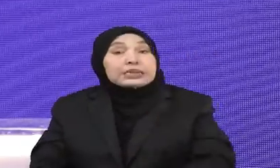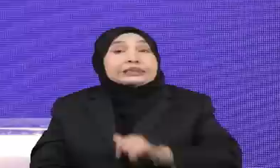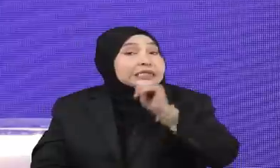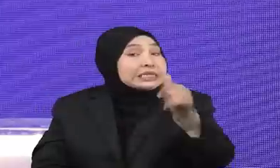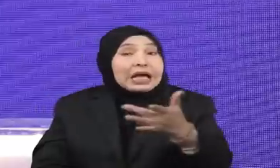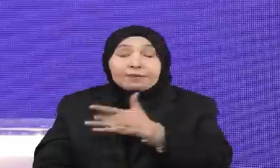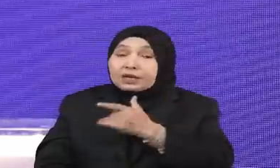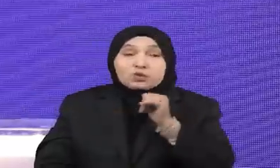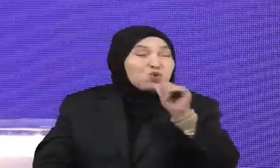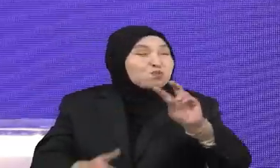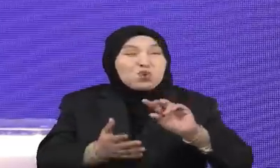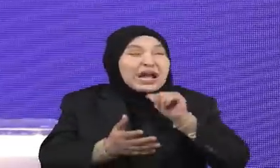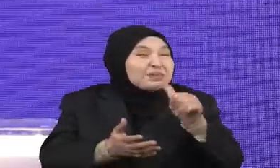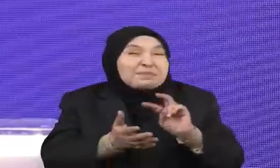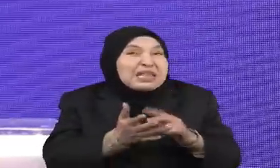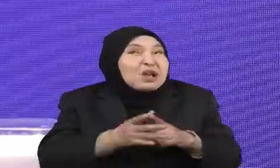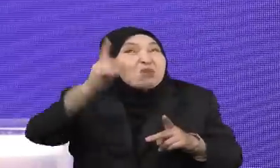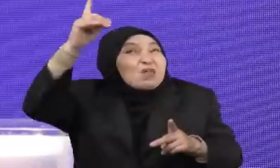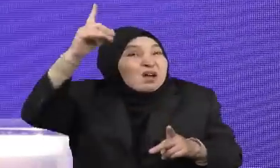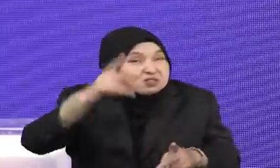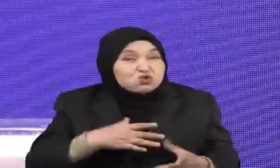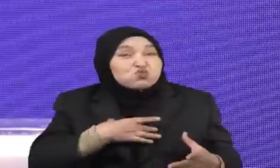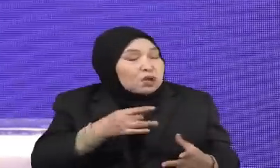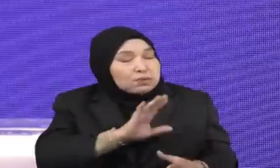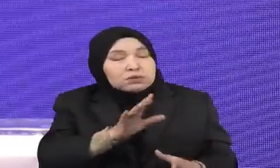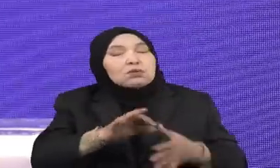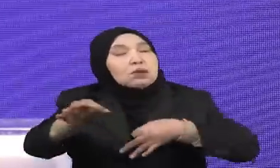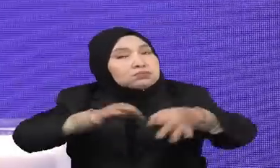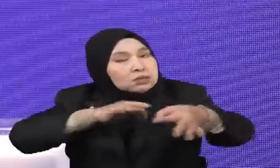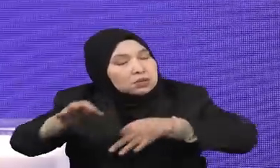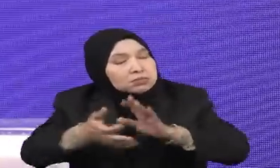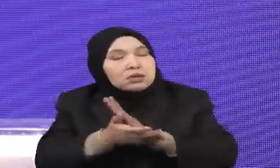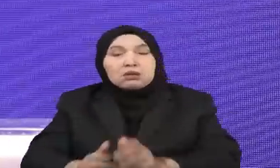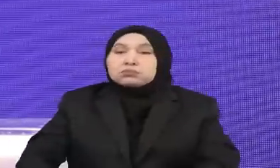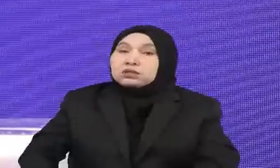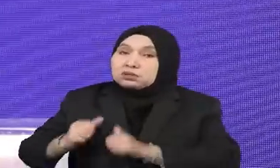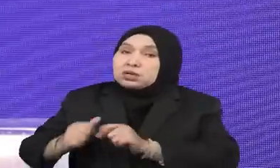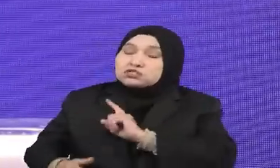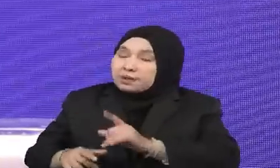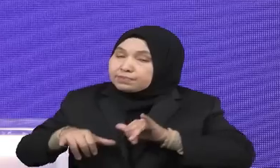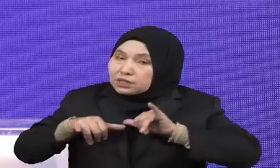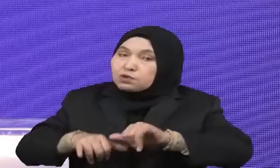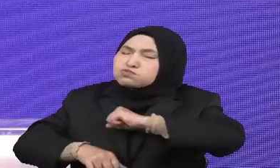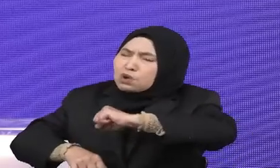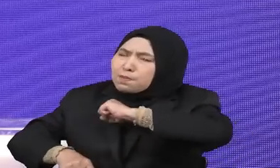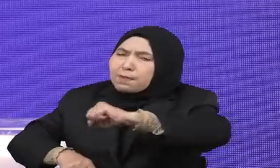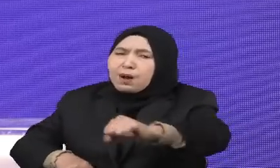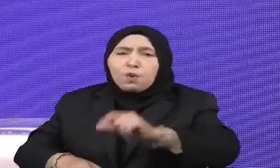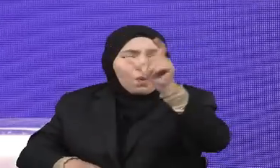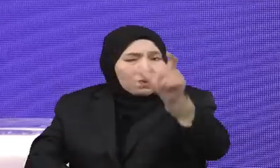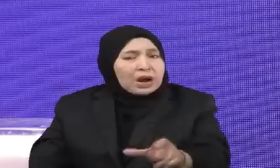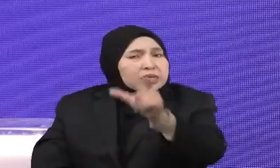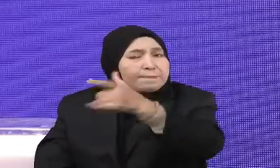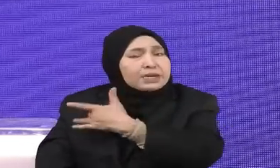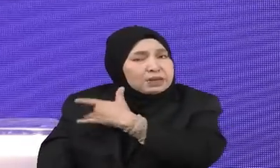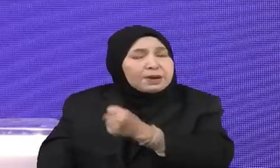itu bukan tanda Allah suka dan Allah menegaskan kado ini agar tentu islam terus berjuang karena orang yang beriman inilah